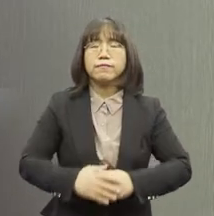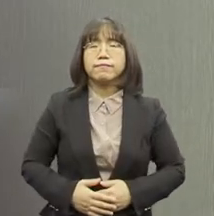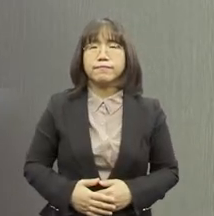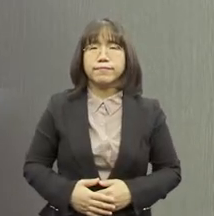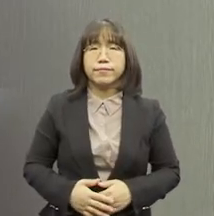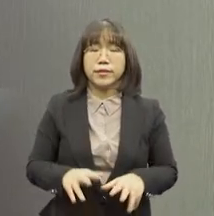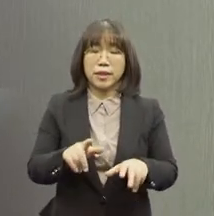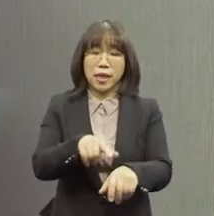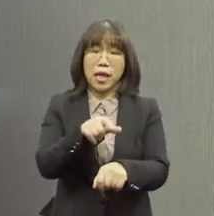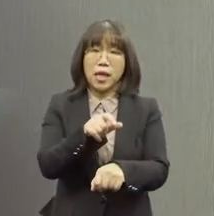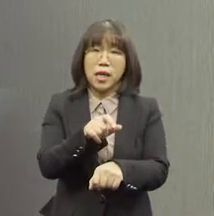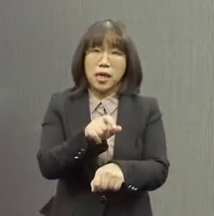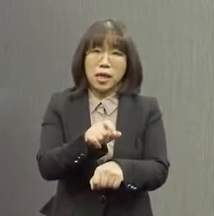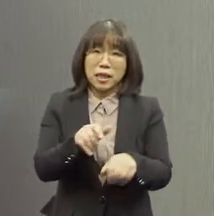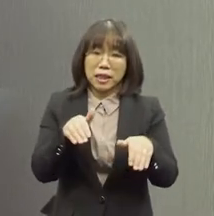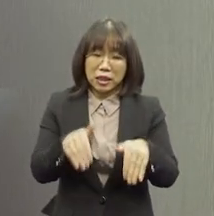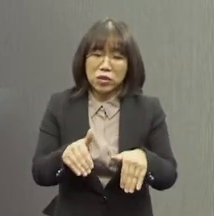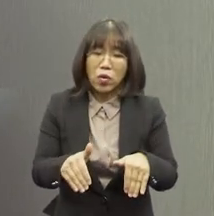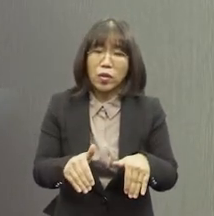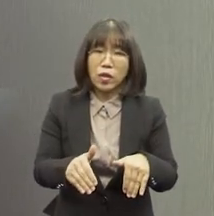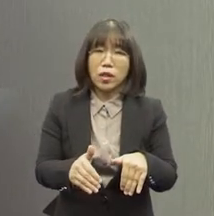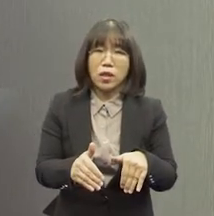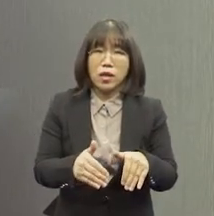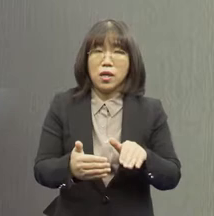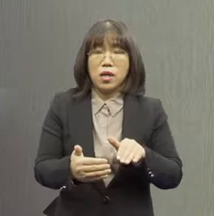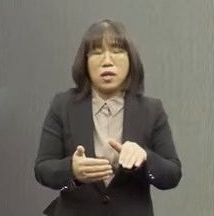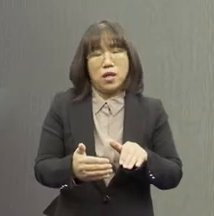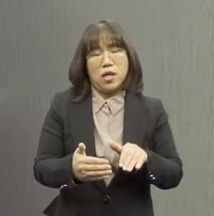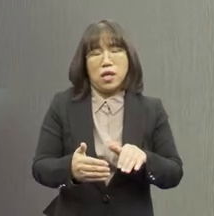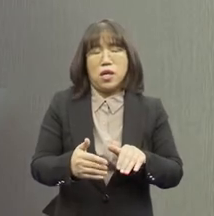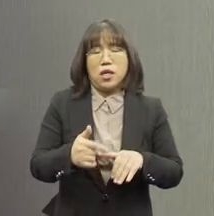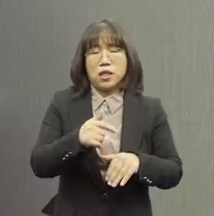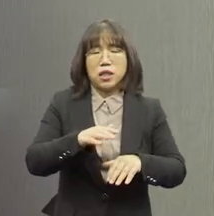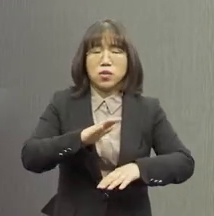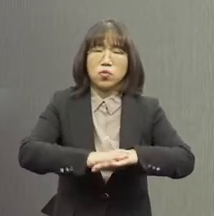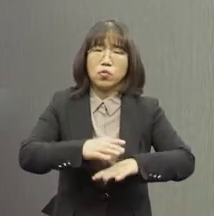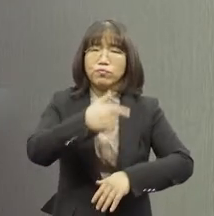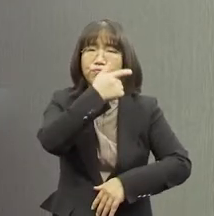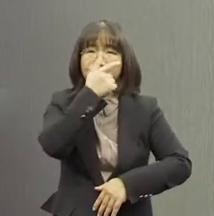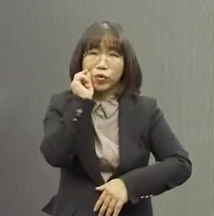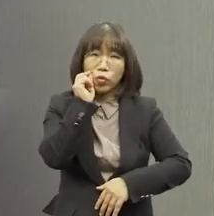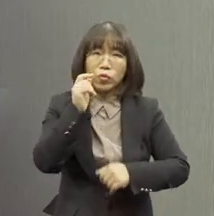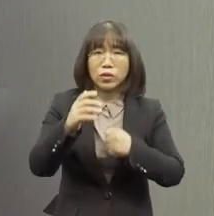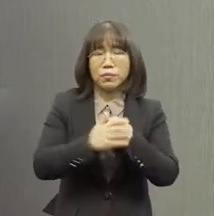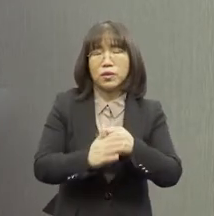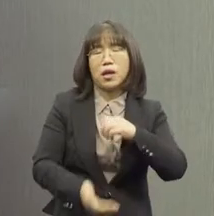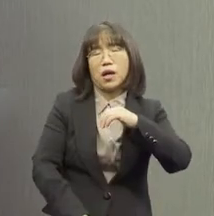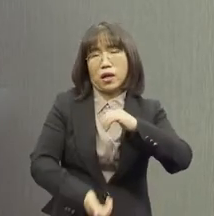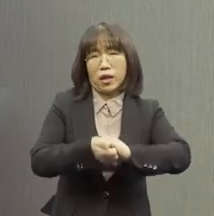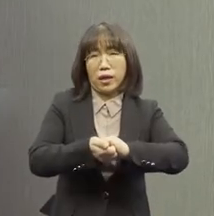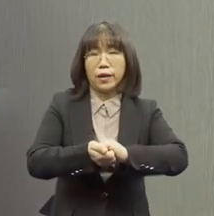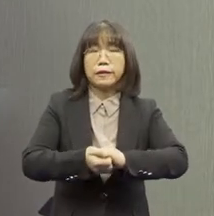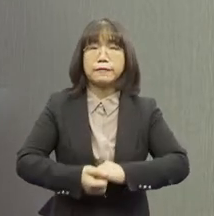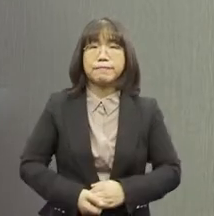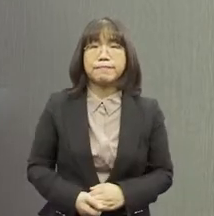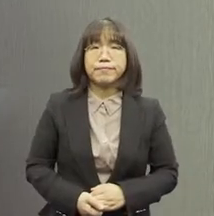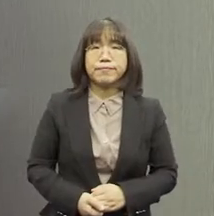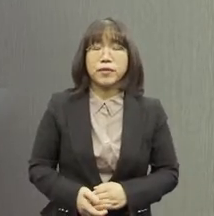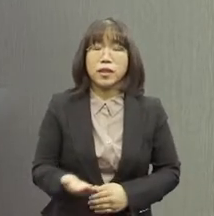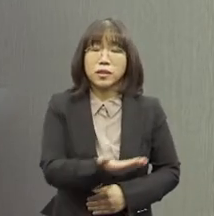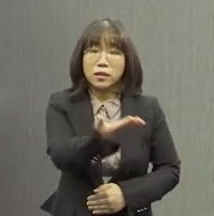있으며 행정기관 의 대응과 노력만으로는 현재의 전반적인 확산을 막는데 한계가 있습니다